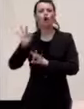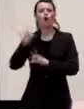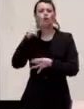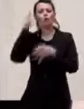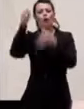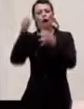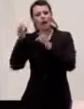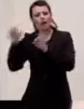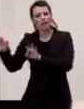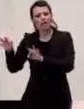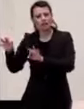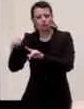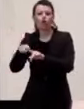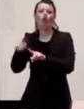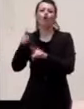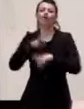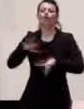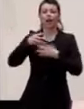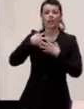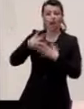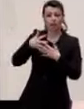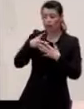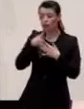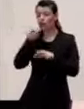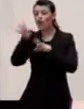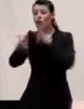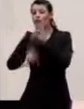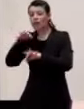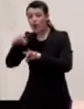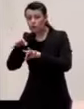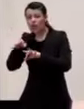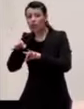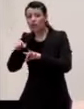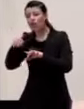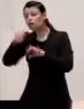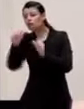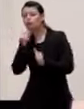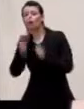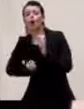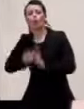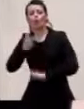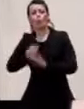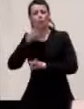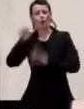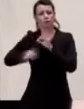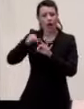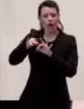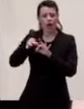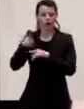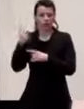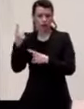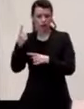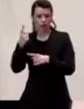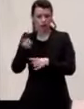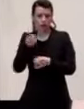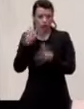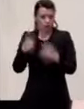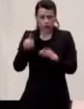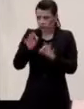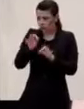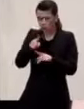anestesiologia, rianimazione, riabilitazione e terapia delle cure palliative. Ha avuto ruoli dirigenziali nella Società delle Cure Palliative, che